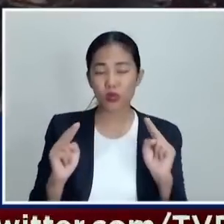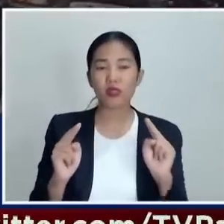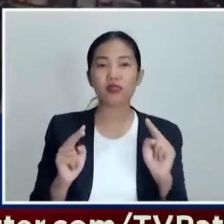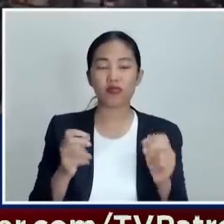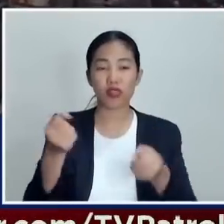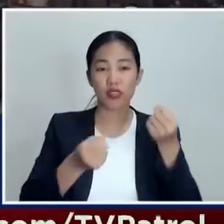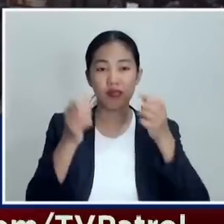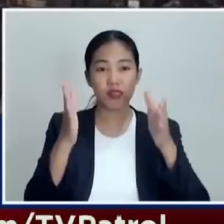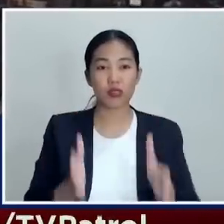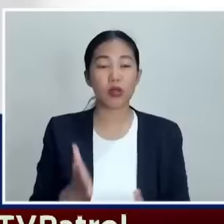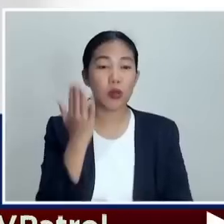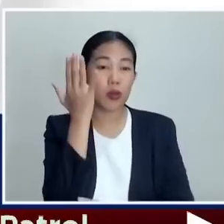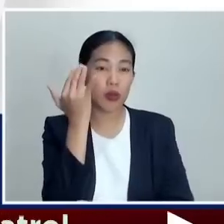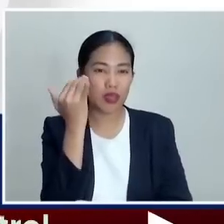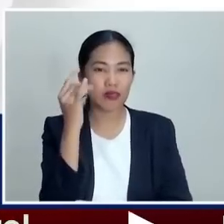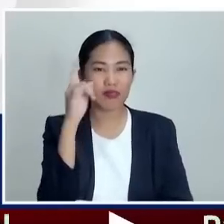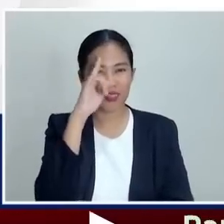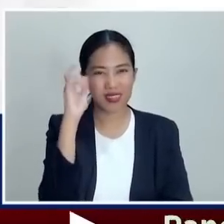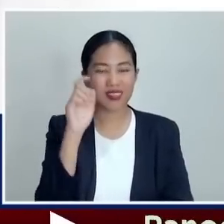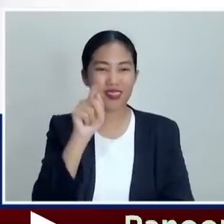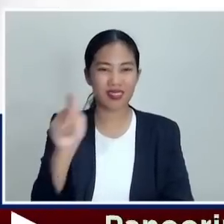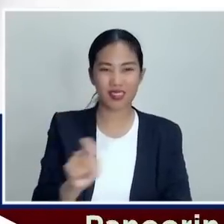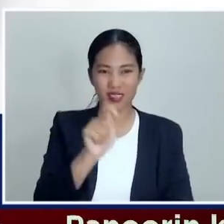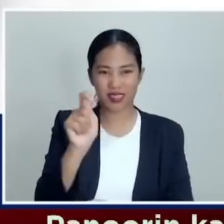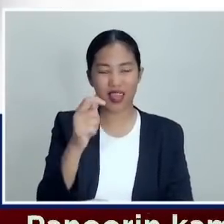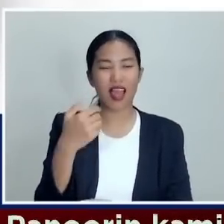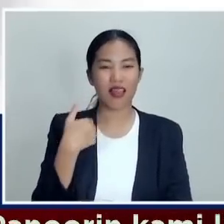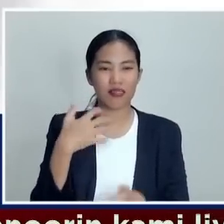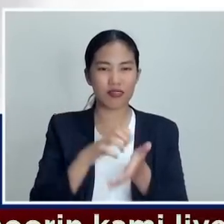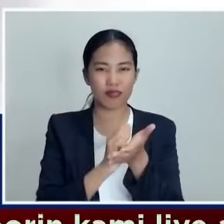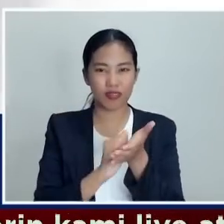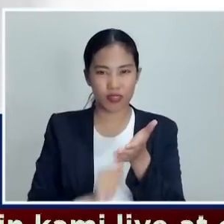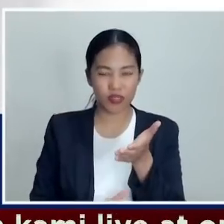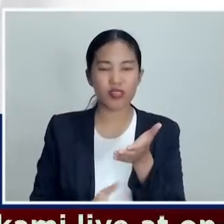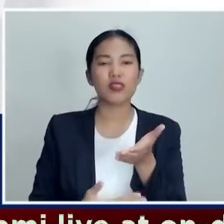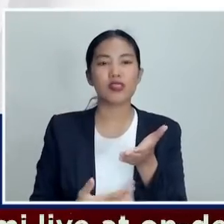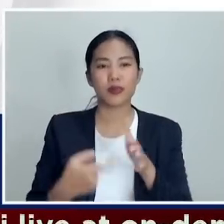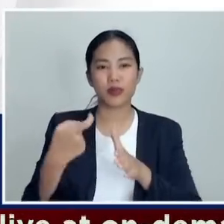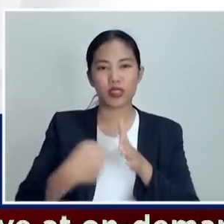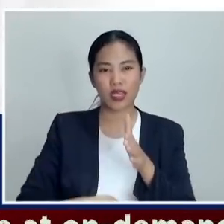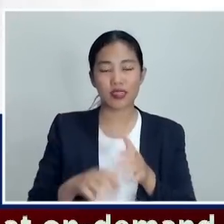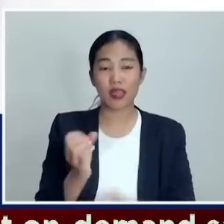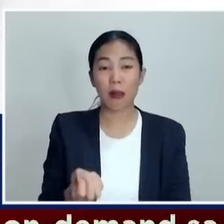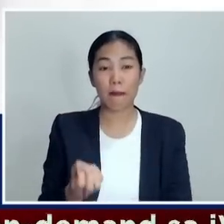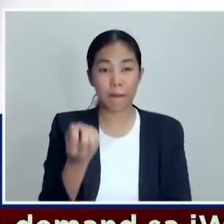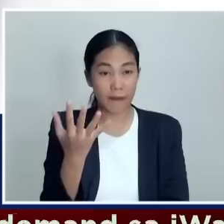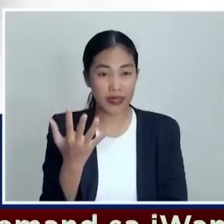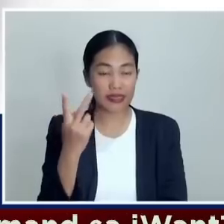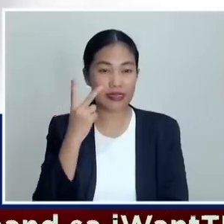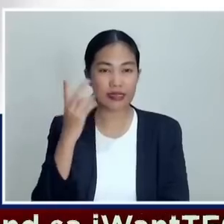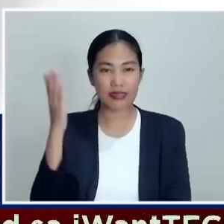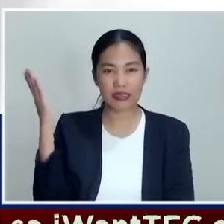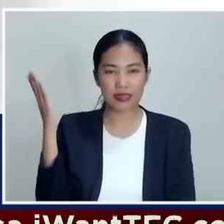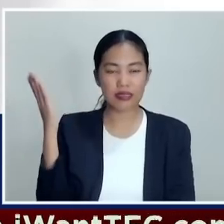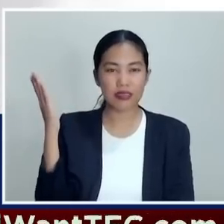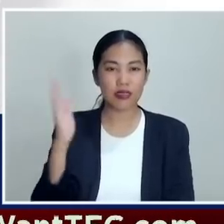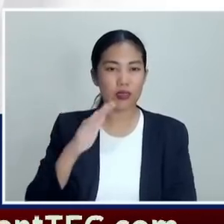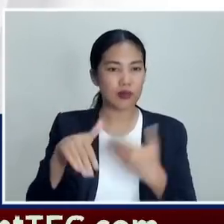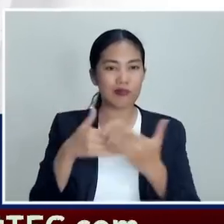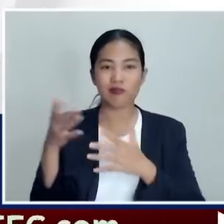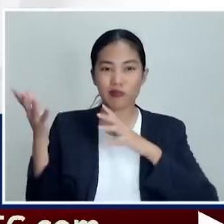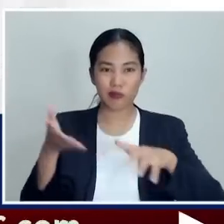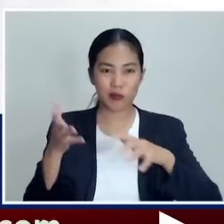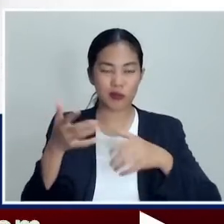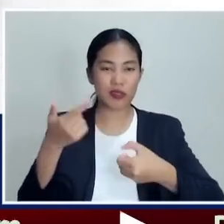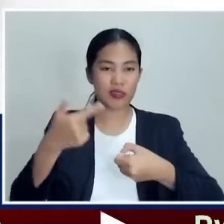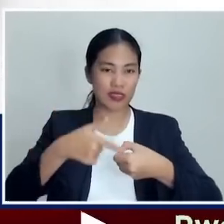amoy rollback sa Martes, mahigit piso na ang ibinagsak sa presyo ng lahat ng imported na petrolyo sa unang apat